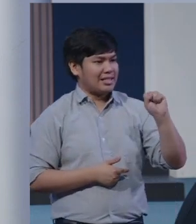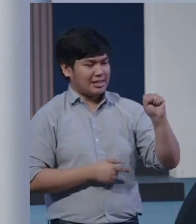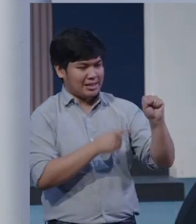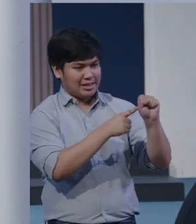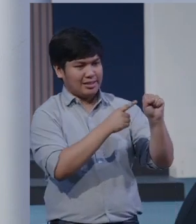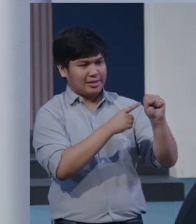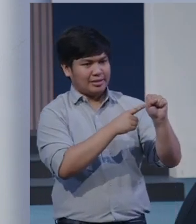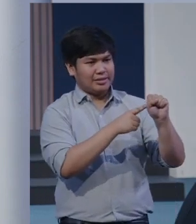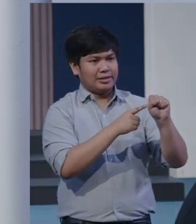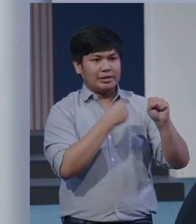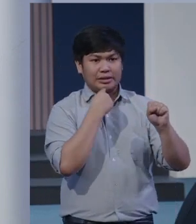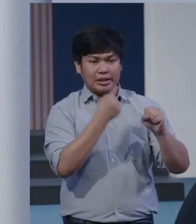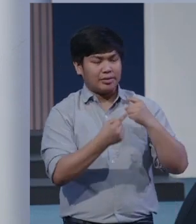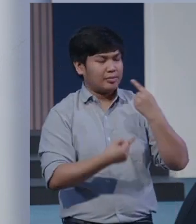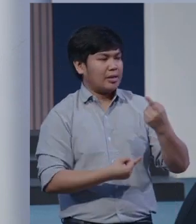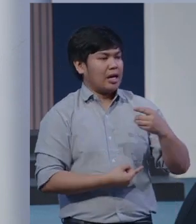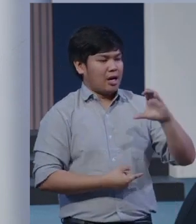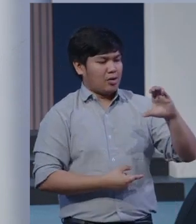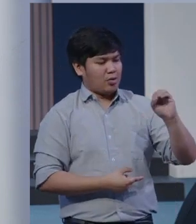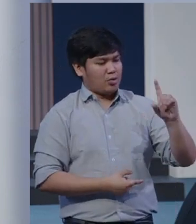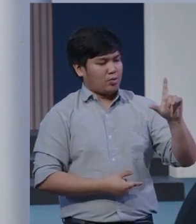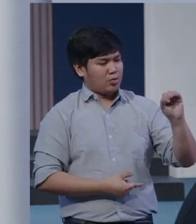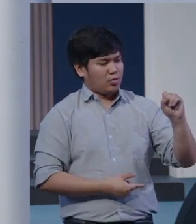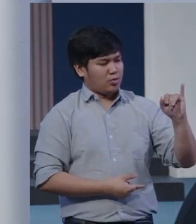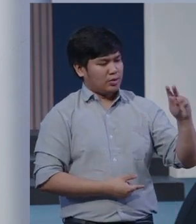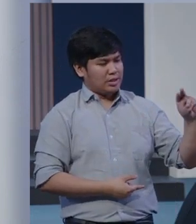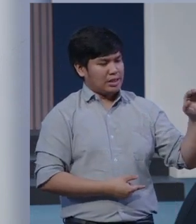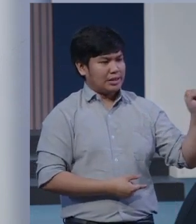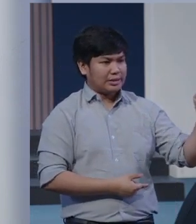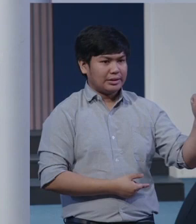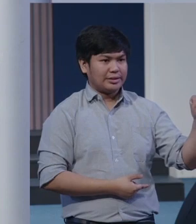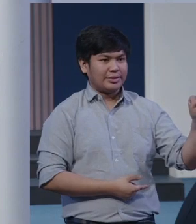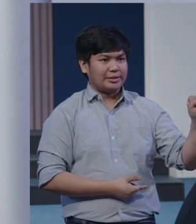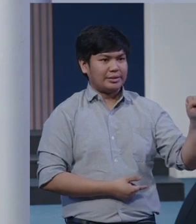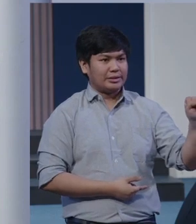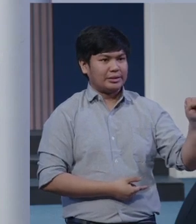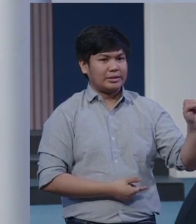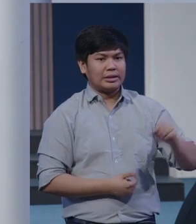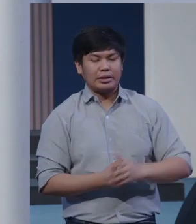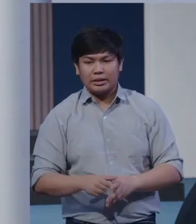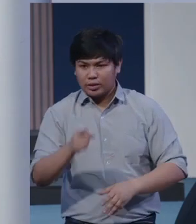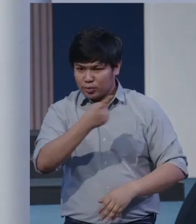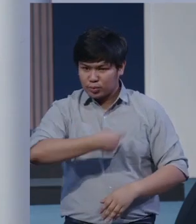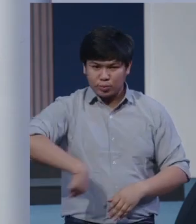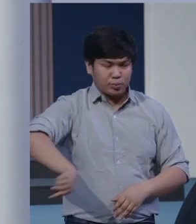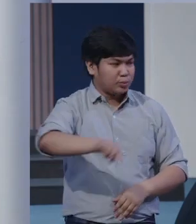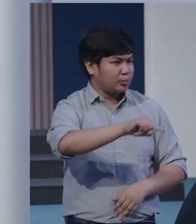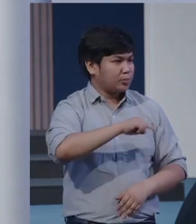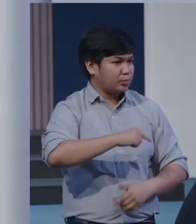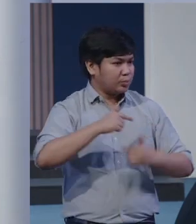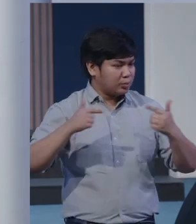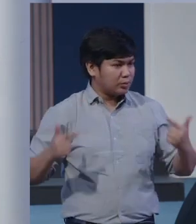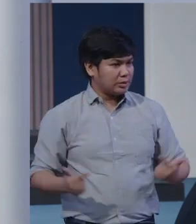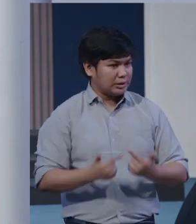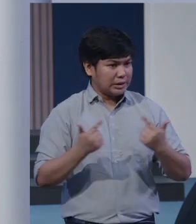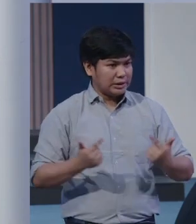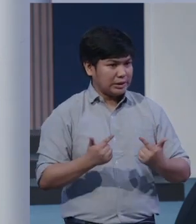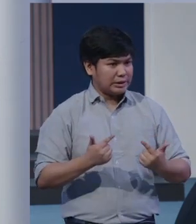2:20 sabi sa colossians 2:12 having been buried with him in